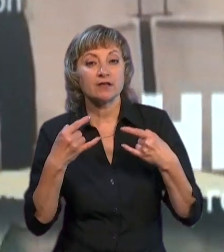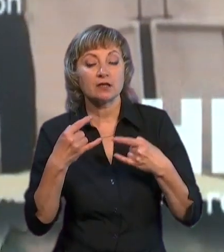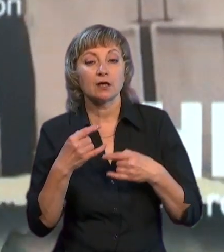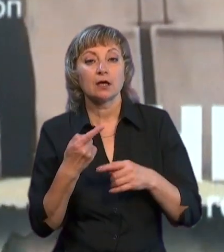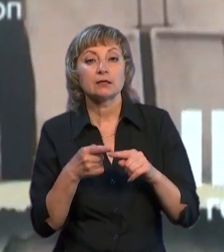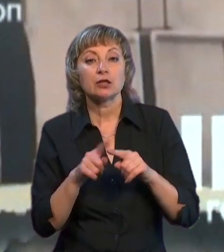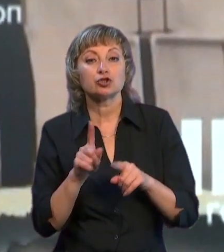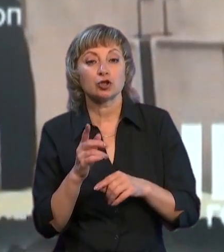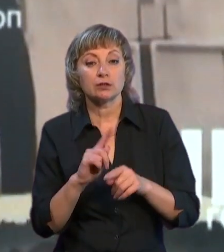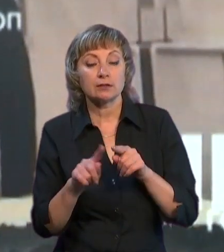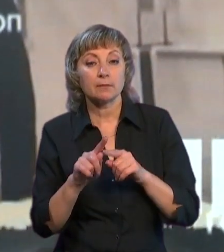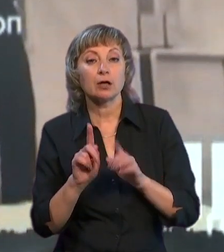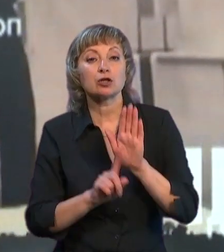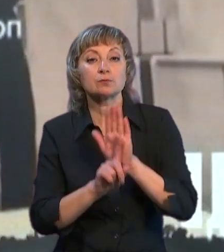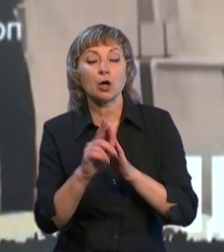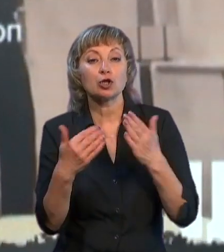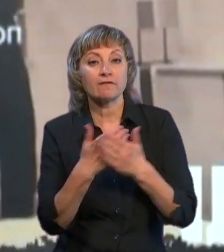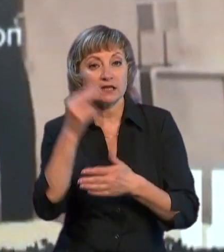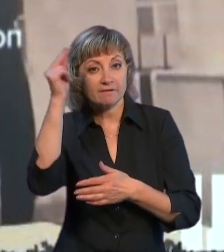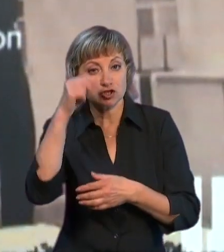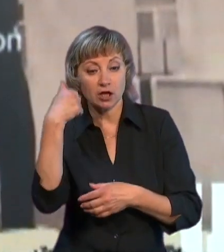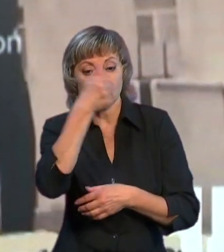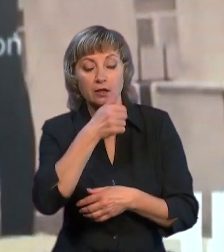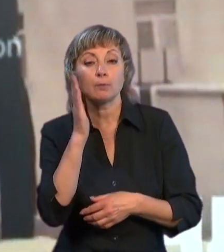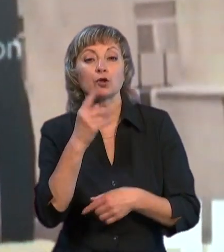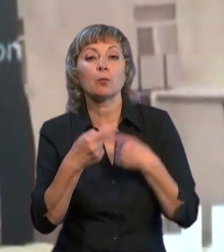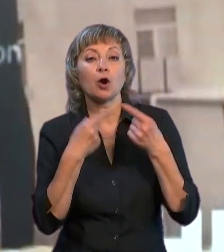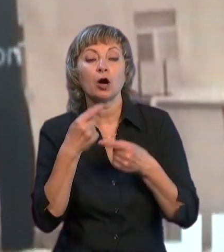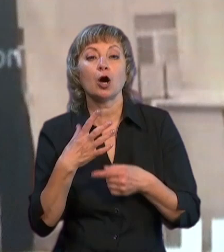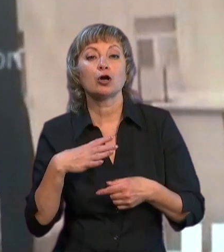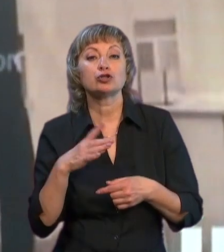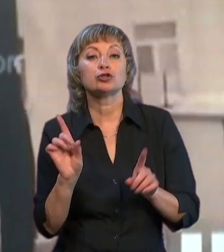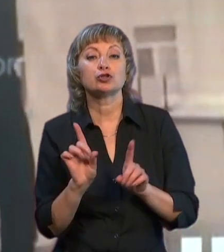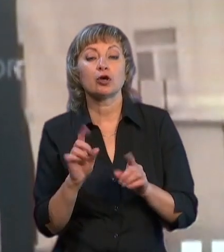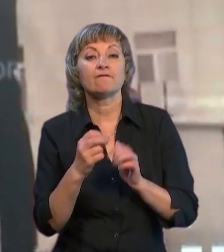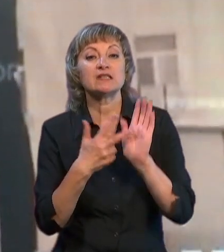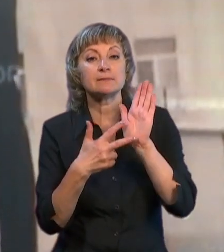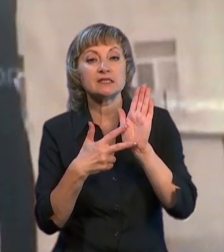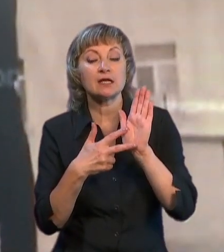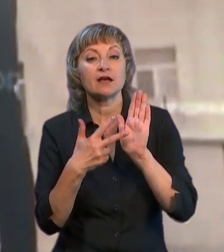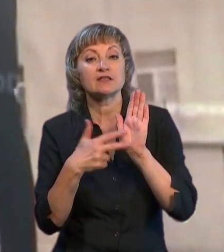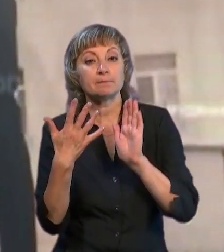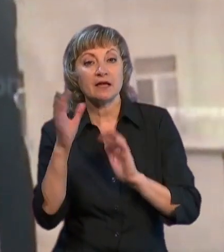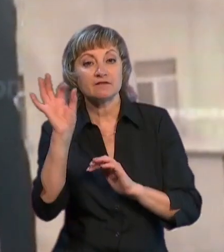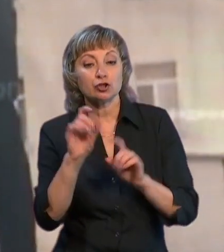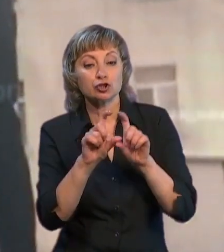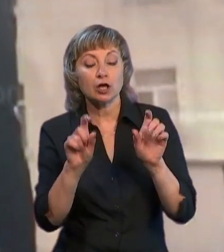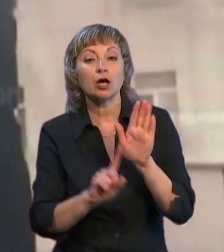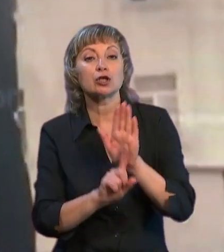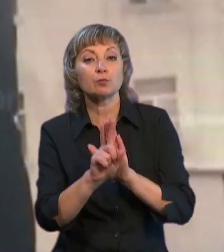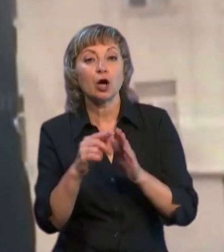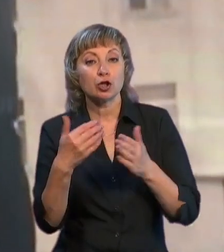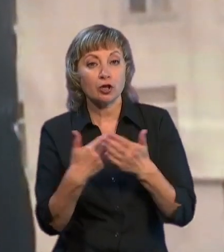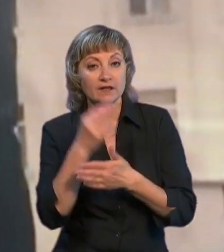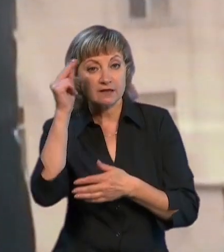те, що незабаром розпочнеться новий навчальний рік. Будемо говорити, очікується, що 80-85% шкіл розпочнуть новий